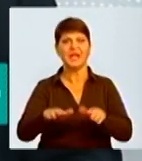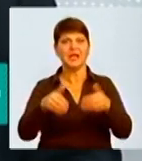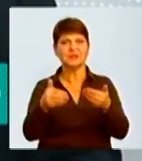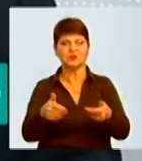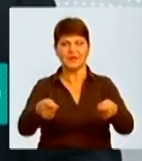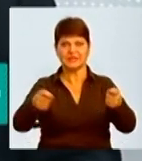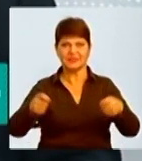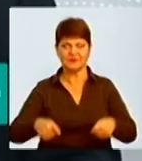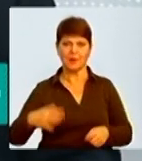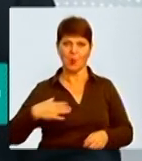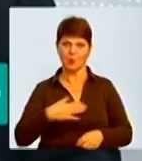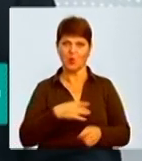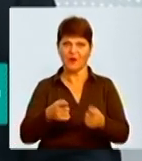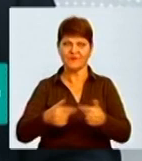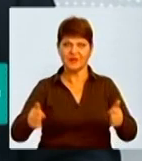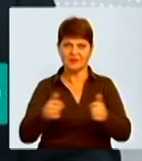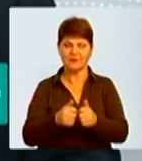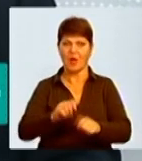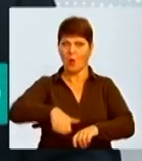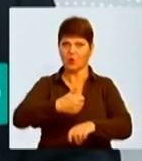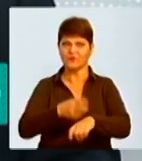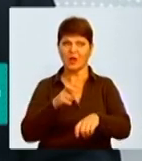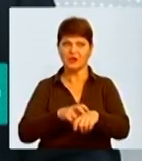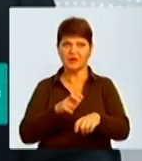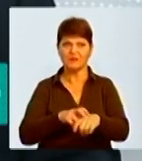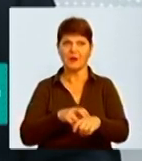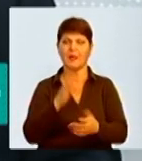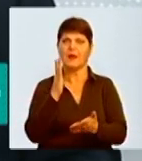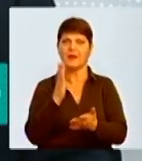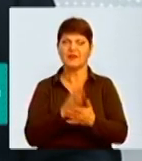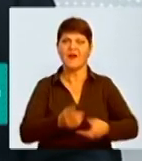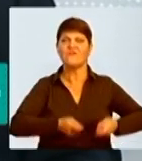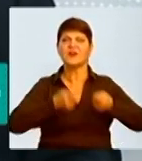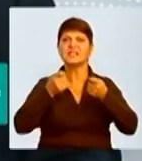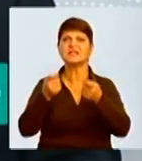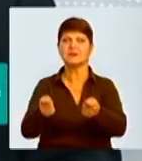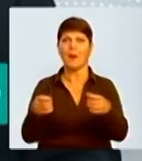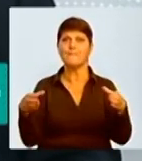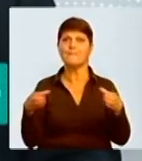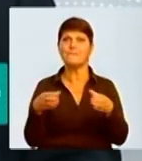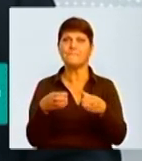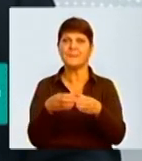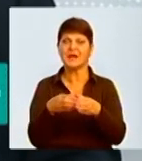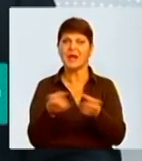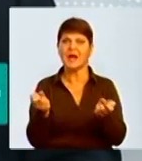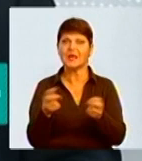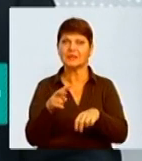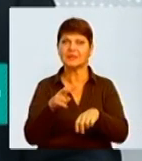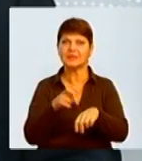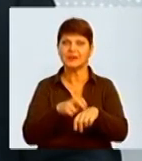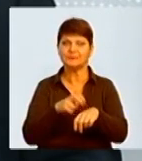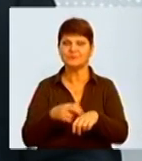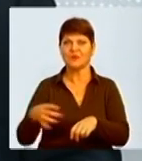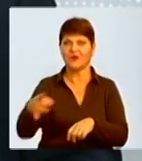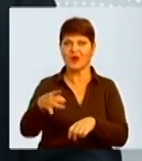завідуючого мамологічного відділення від нашого головного лікаря практикуються виїзди наших бригад спеціалістів в райони